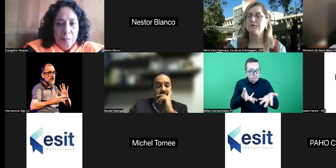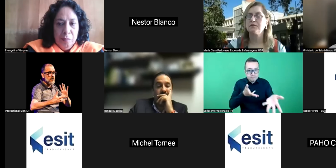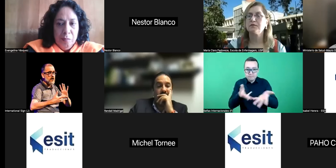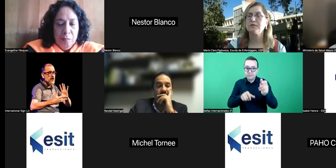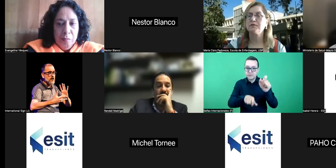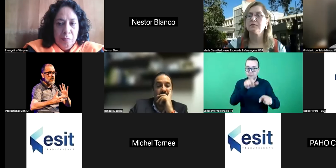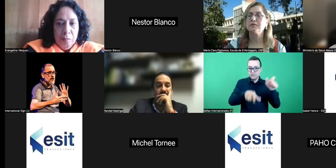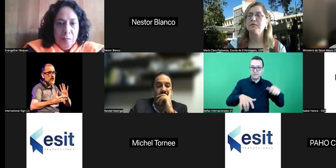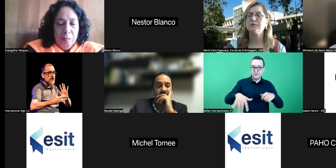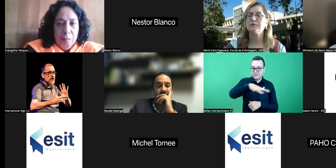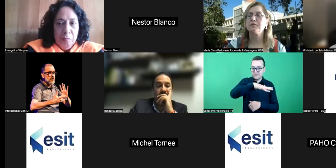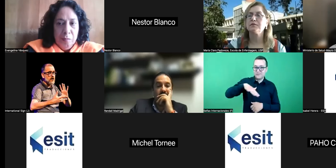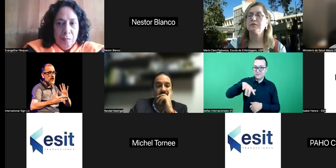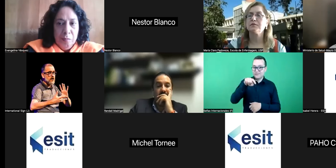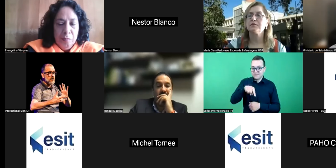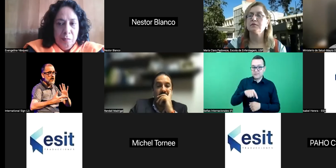présente.